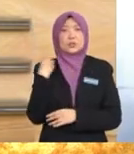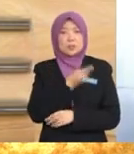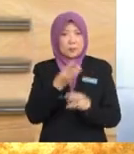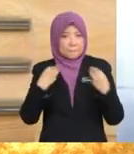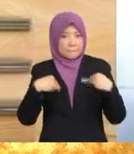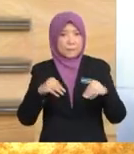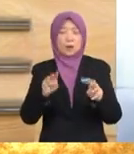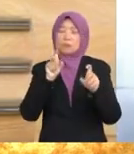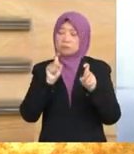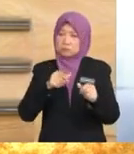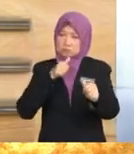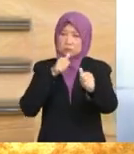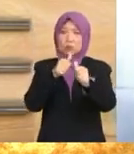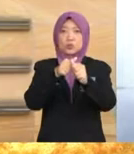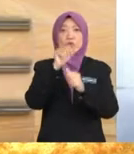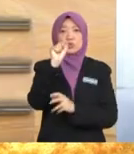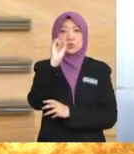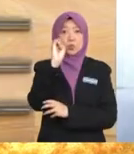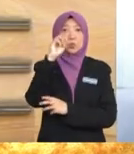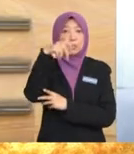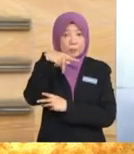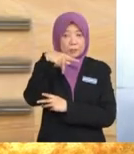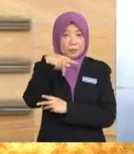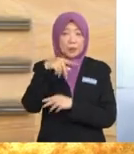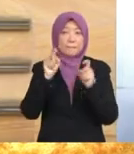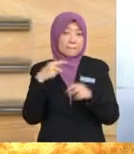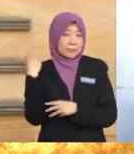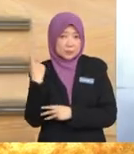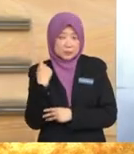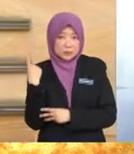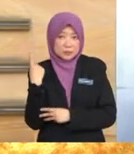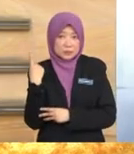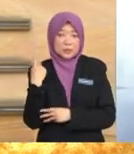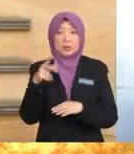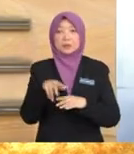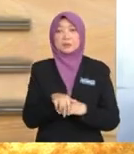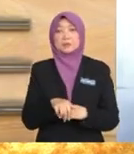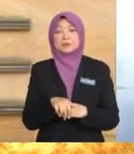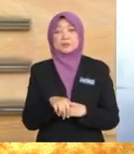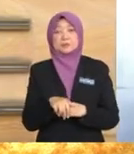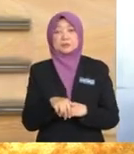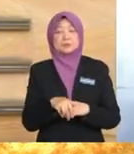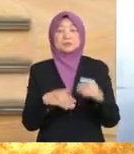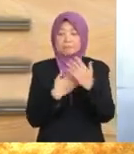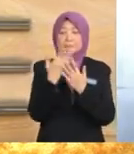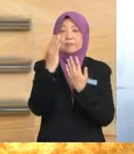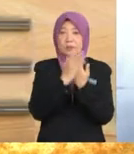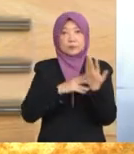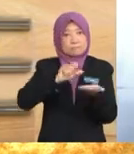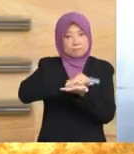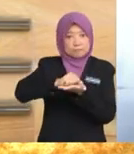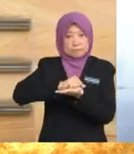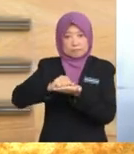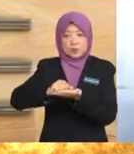mematuhi SOP yang ditetapkan. Jadi, perlulah kita sentiasa pastikan tangan kita sentiasa dicuci